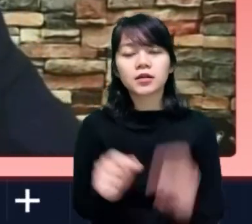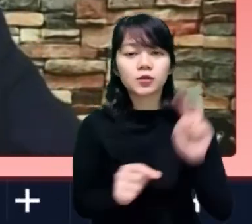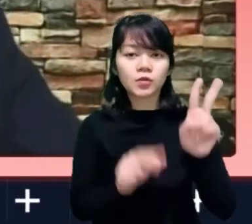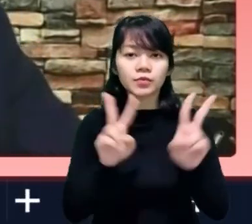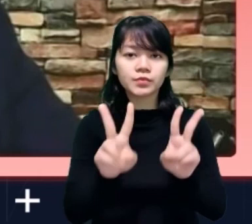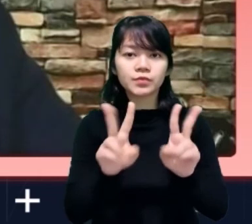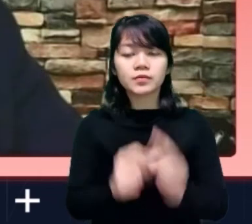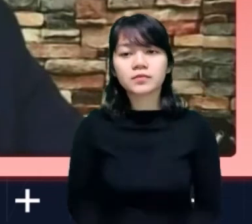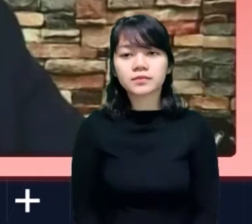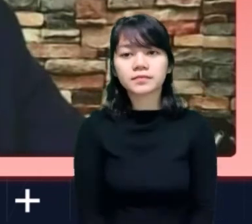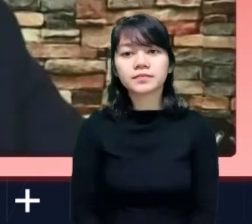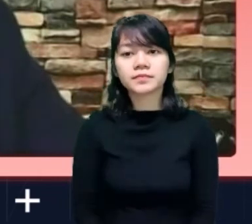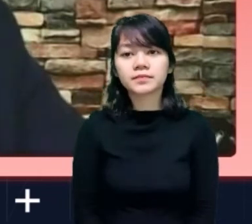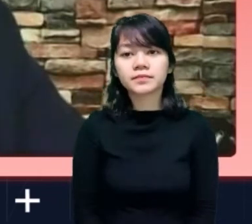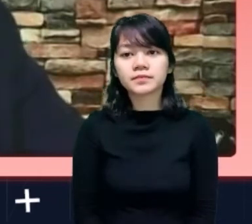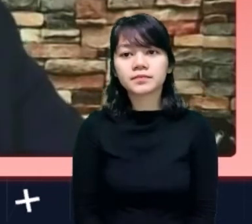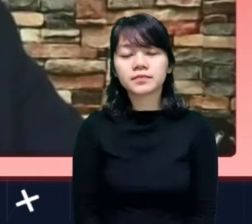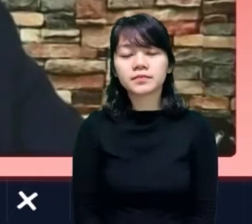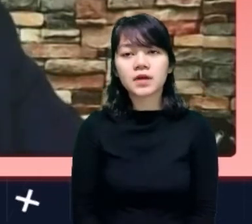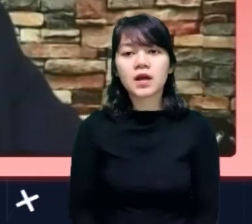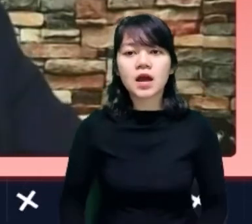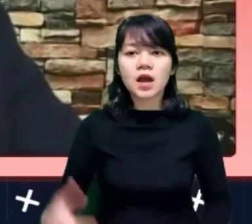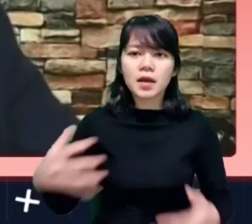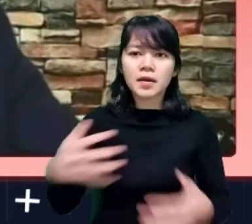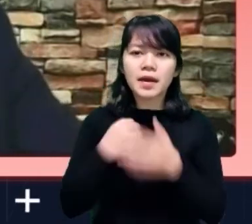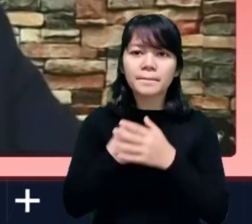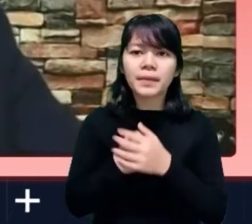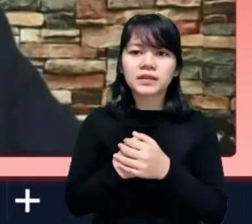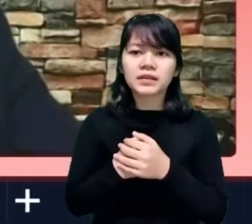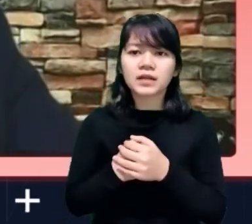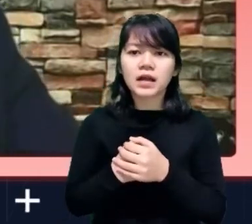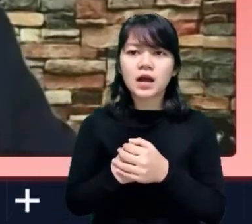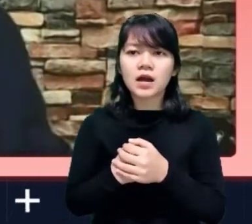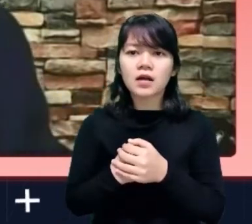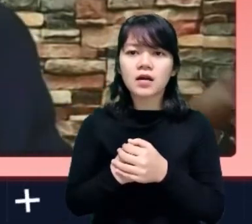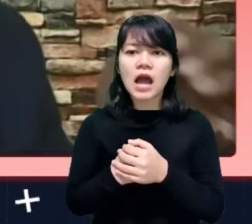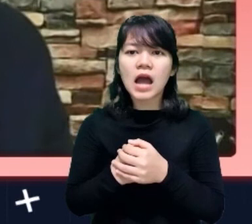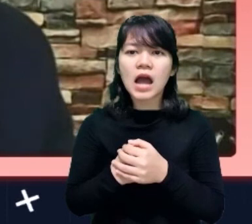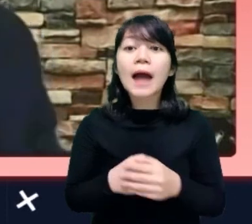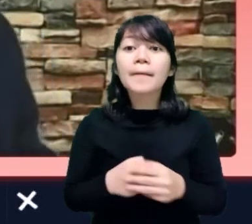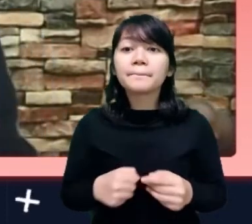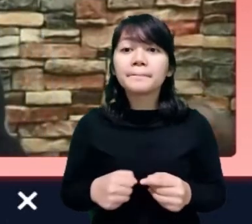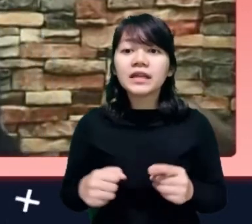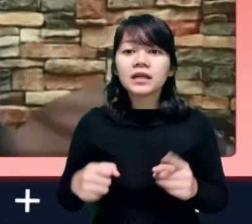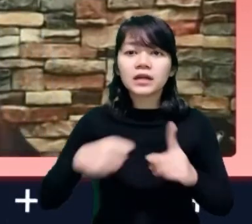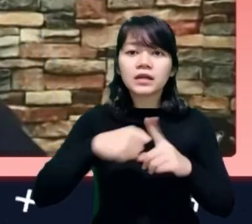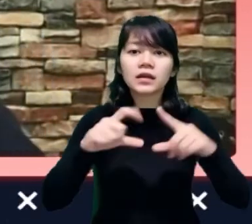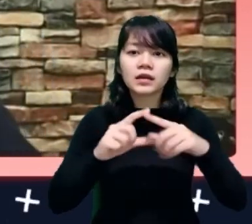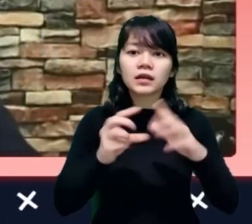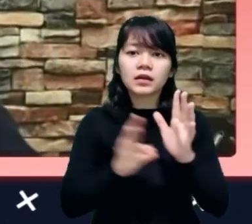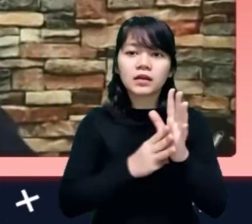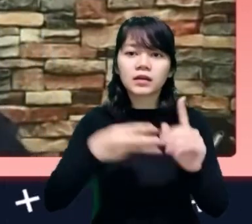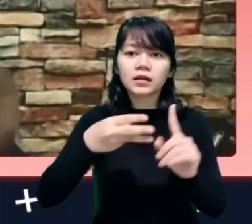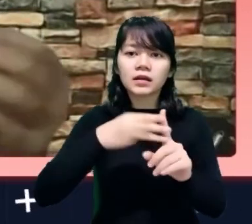Musa, dapatkah sekian banyak kambing domba dan lembu sapi disembelih bagi mereka?